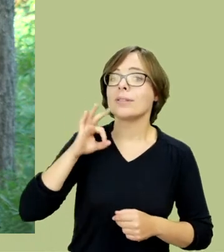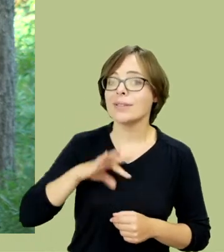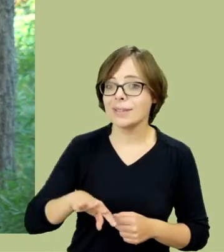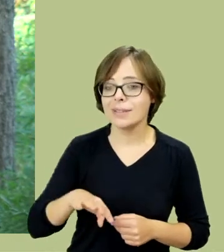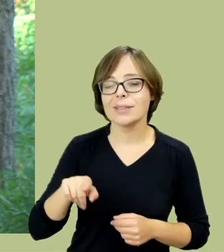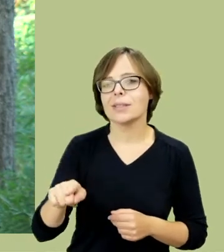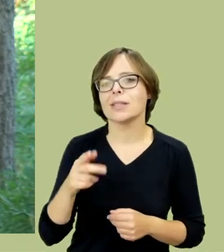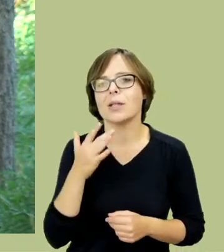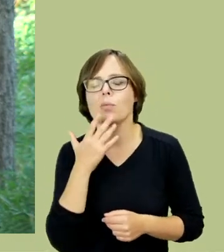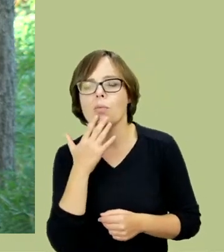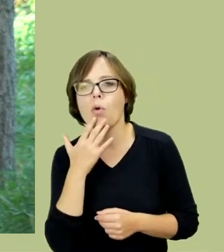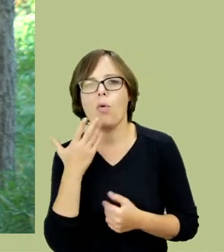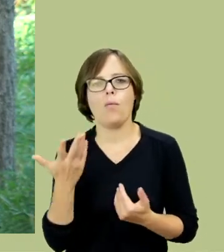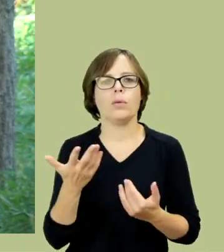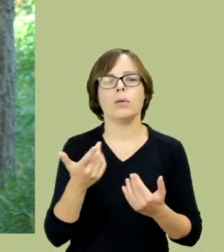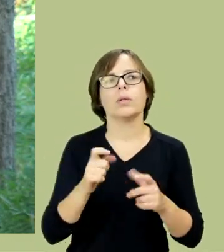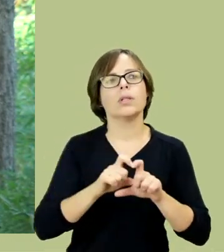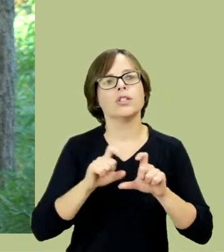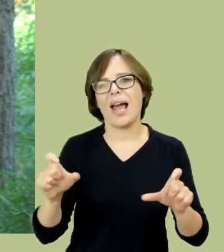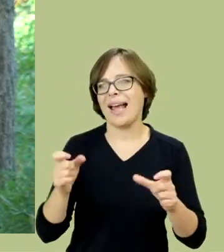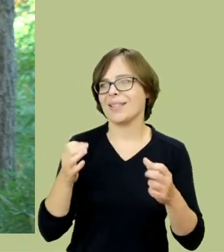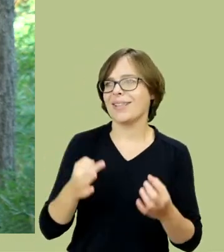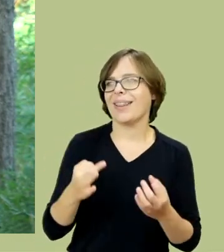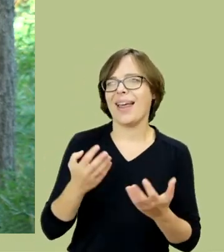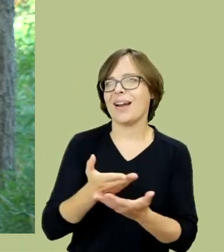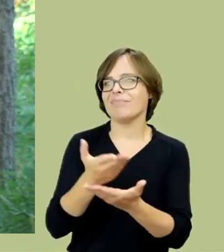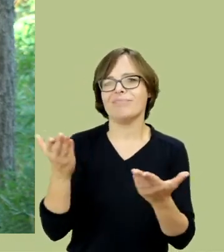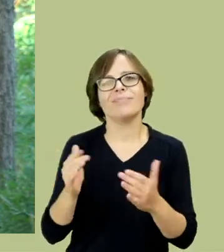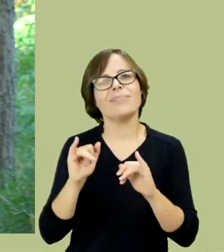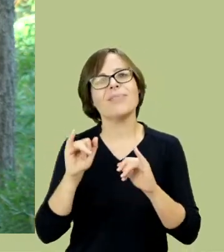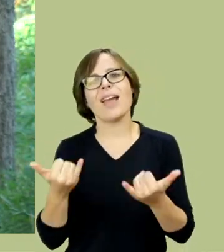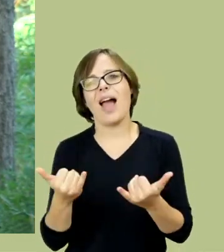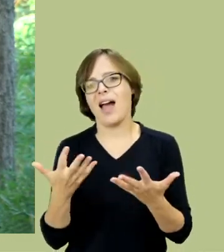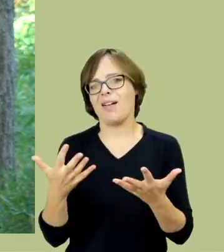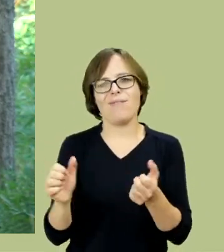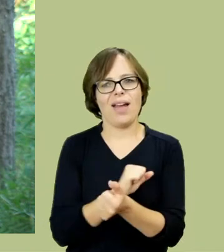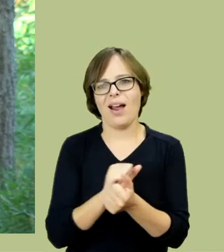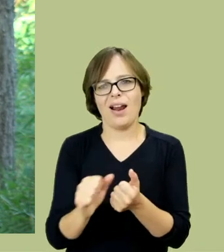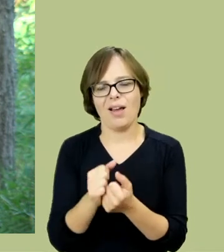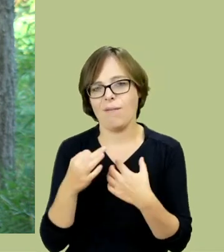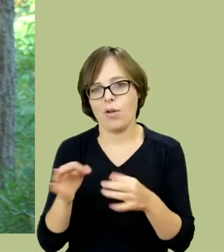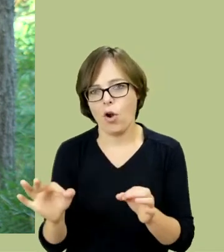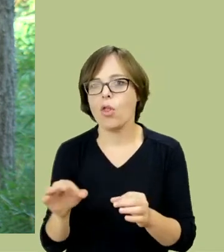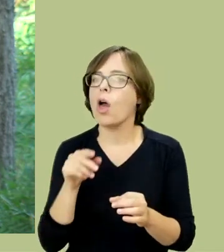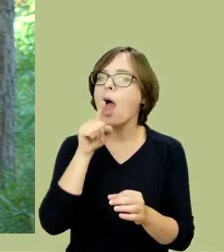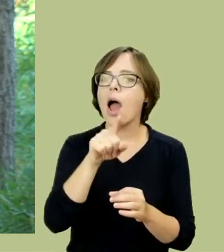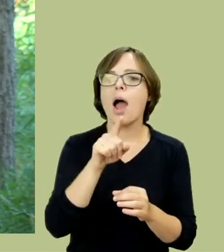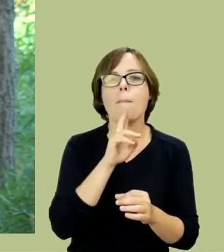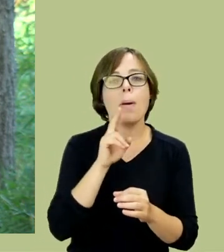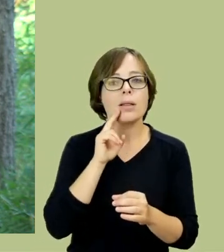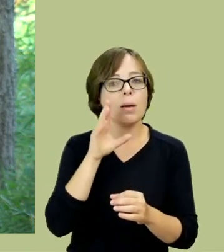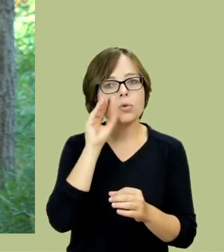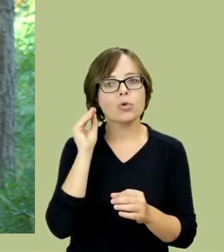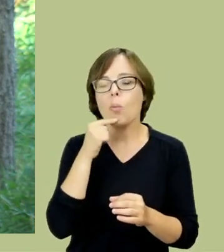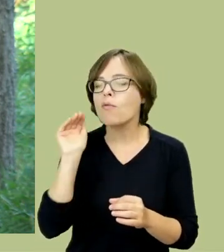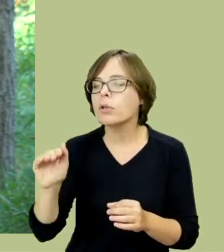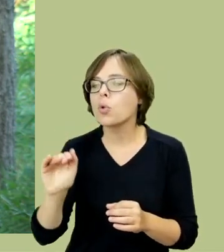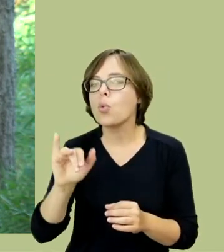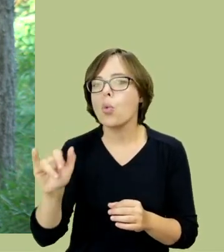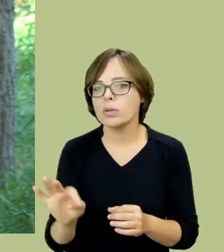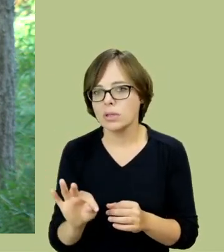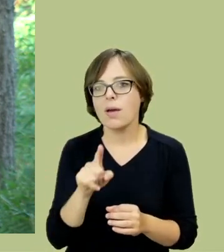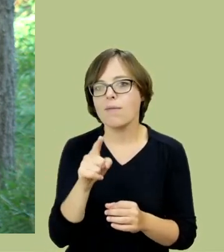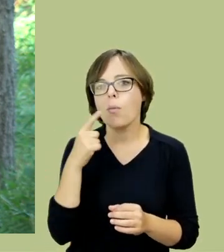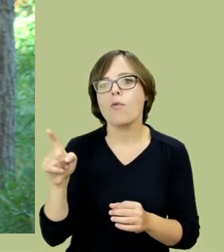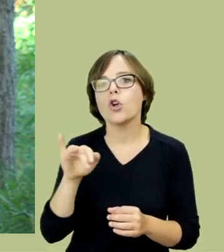jakie te czasy nie wskazują zupełnie na to, żeby mogło tak być, to mówiła, zwłaszcza właśnie do Józefa, którego nazywała